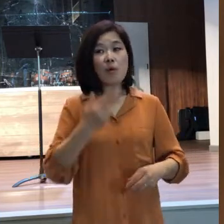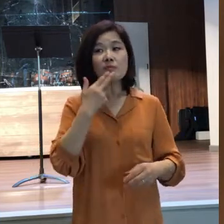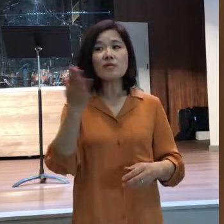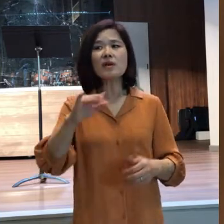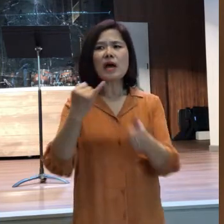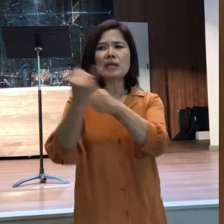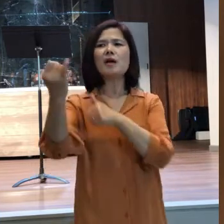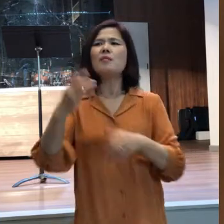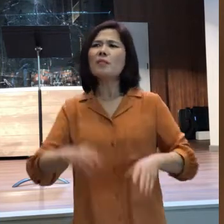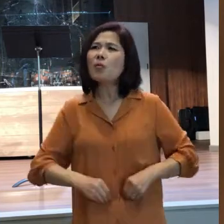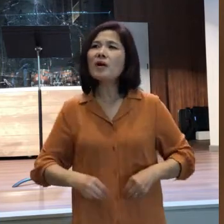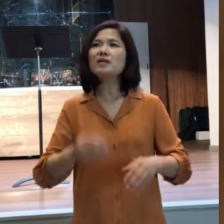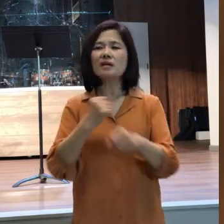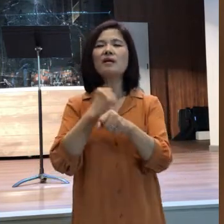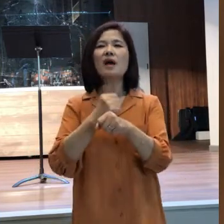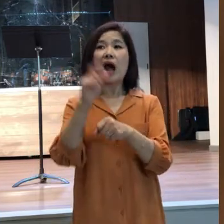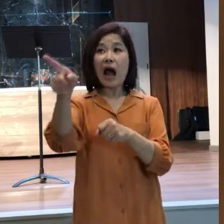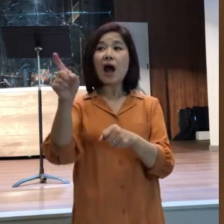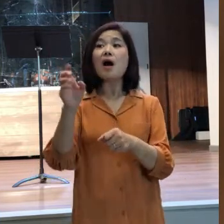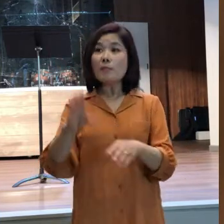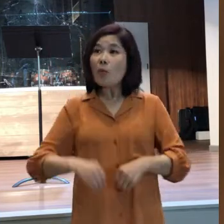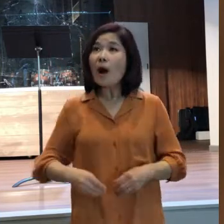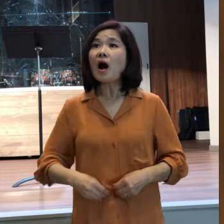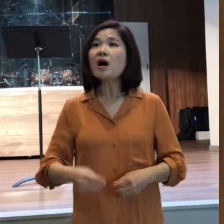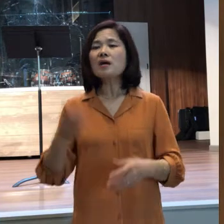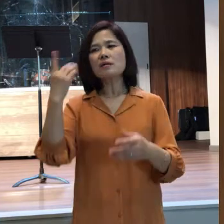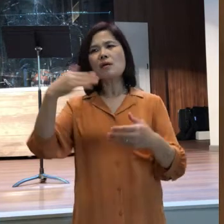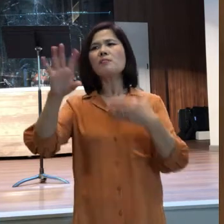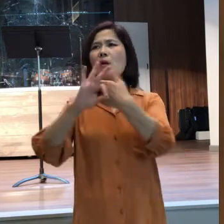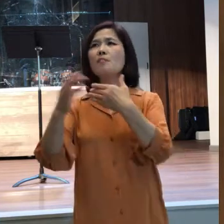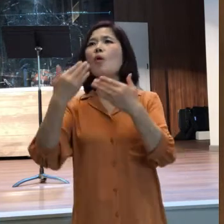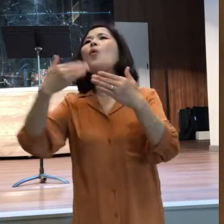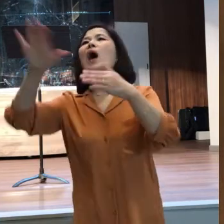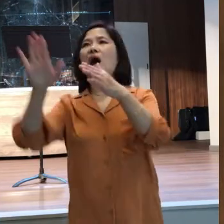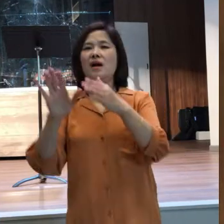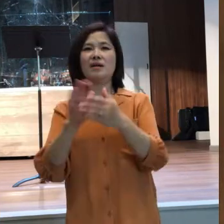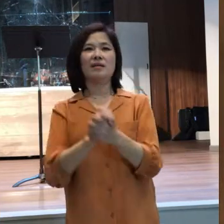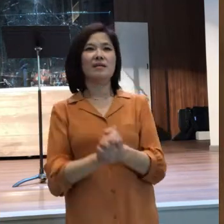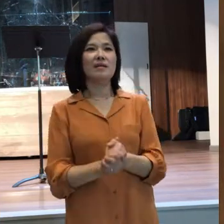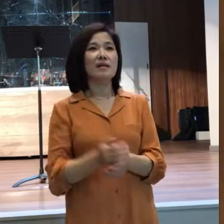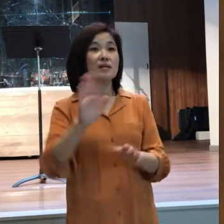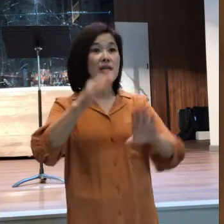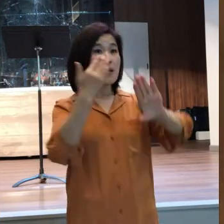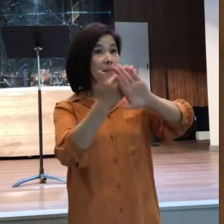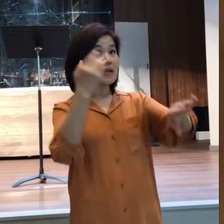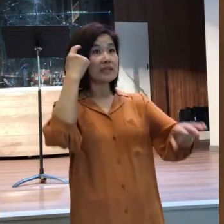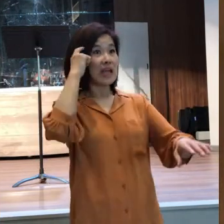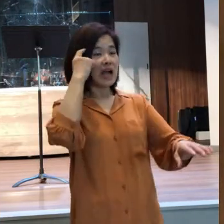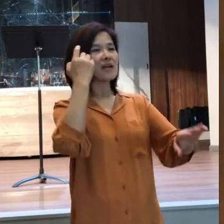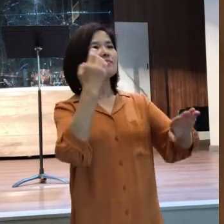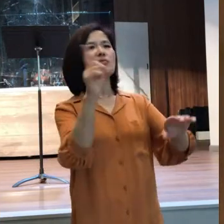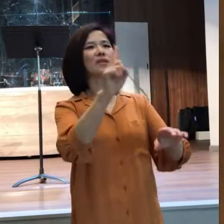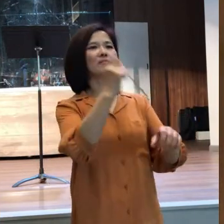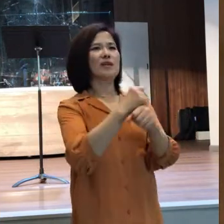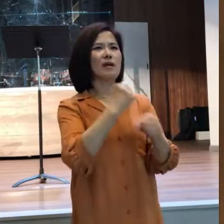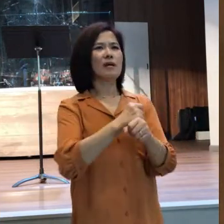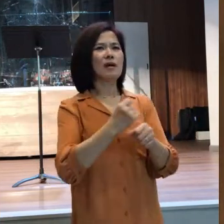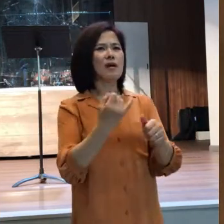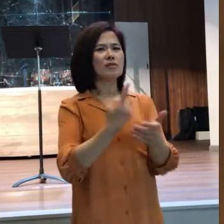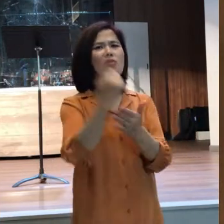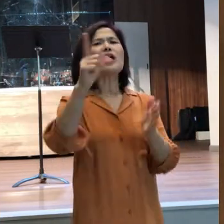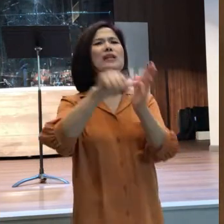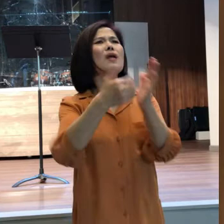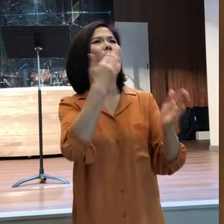고프다니까 당신 배가 고프구나. 그럼 가서 뭘 먹고 가자. 이거예요. 반감은요? 아니 떠날 때